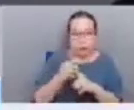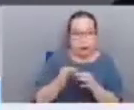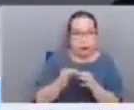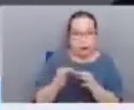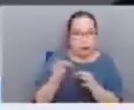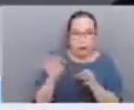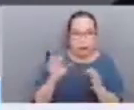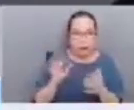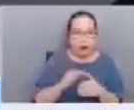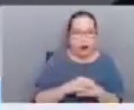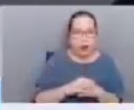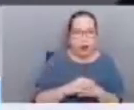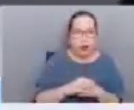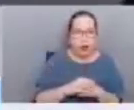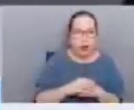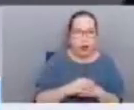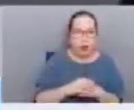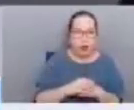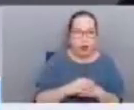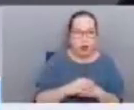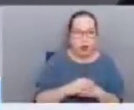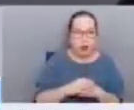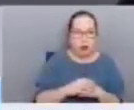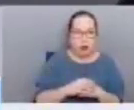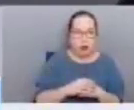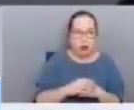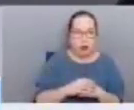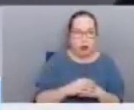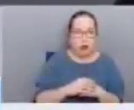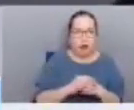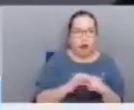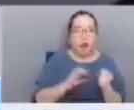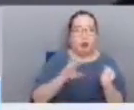GSIS, mayigit kumulang po 400,000 pesos.